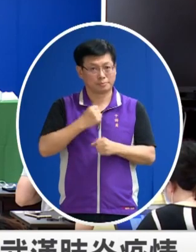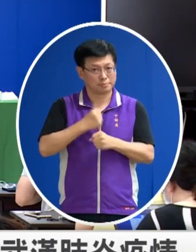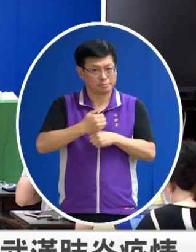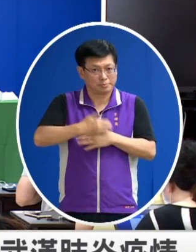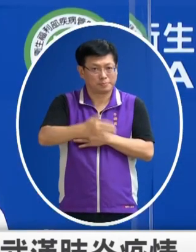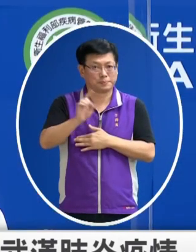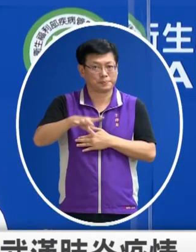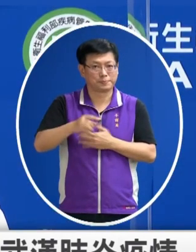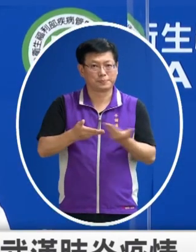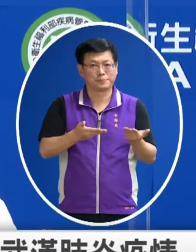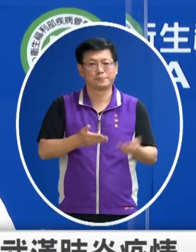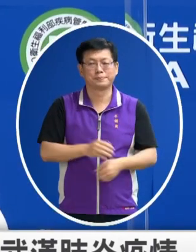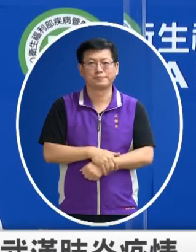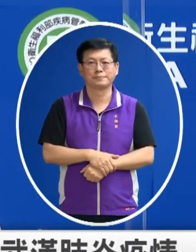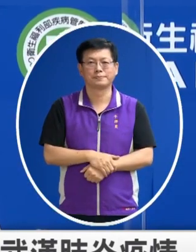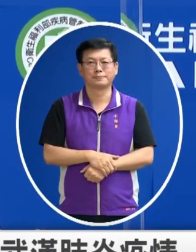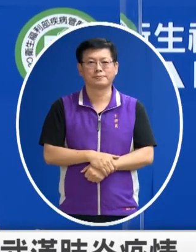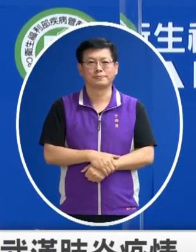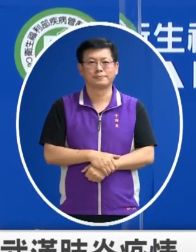作的一个进度。